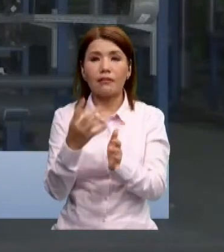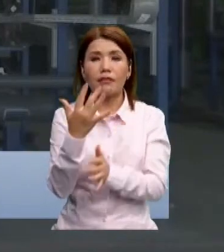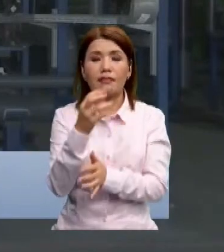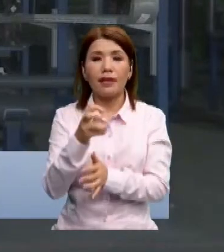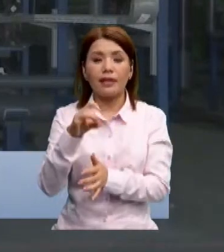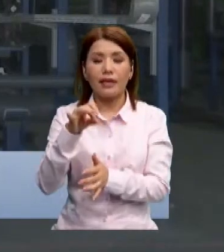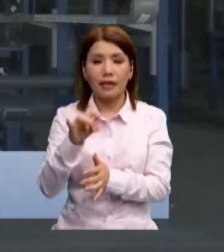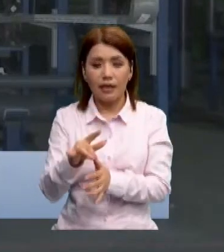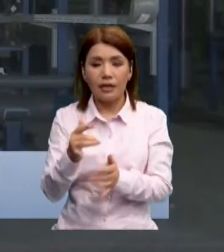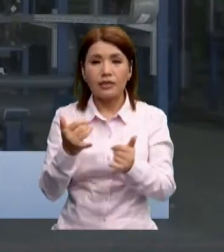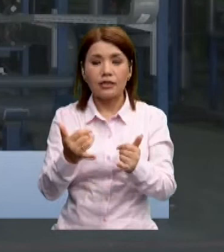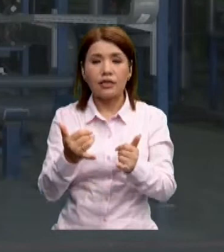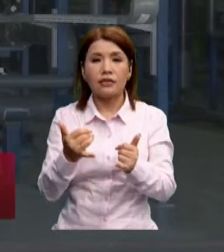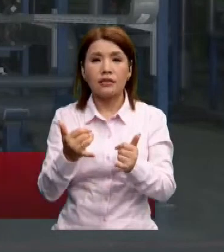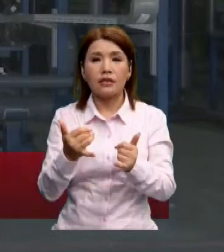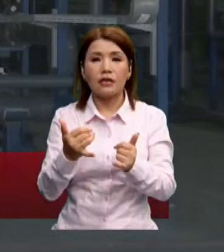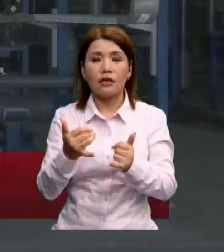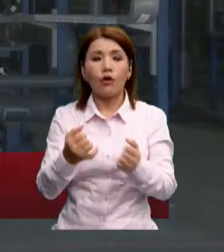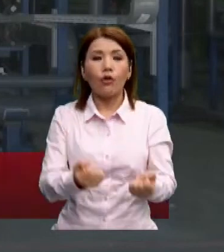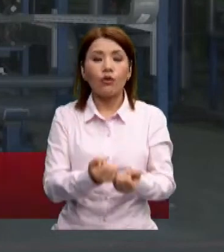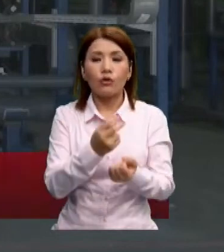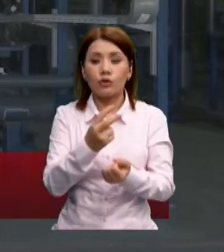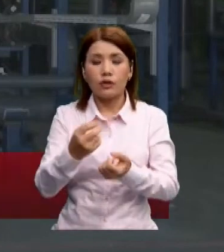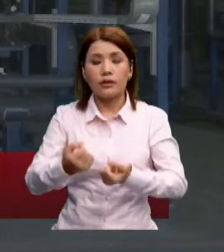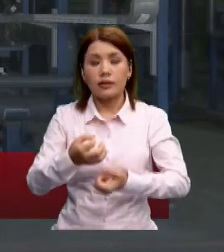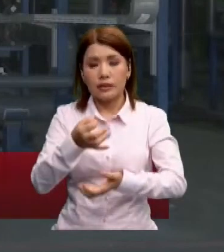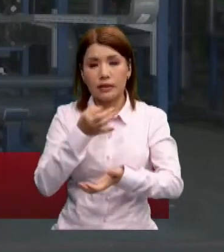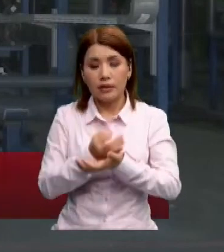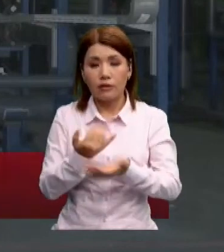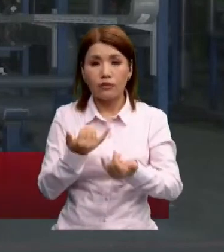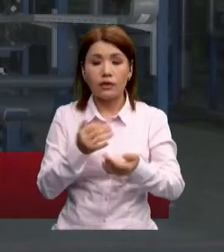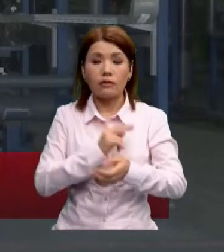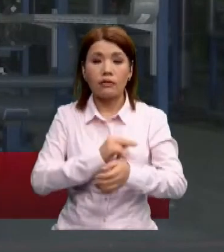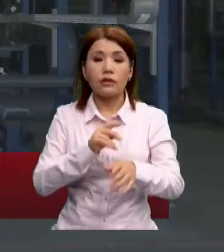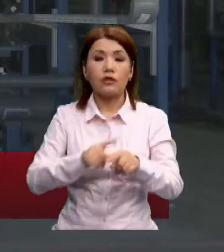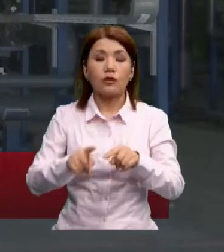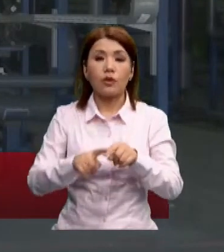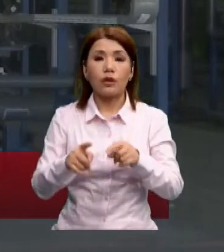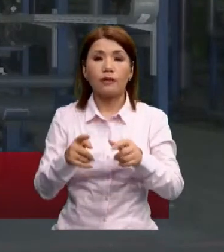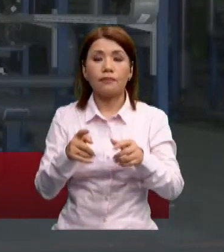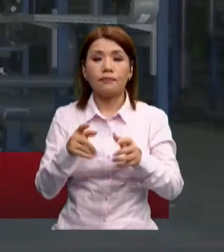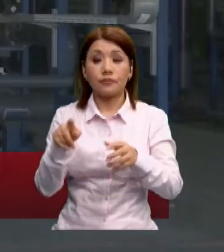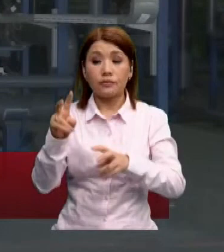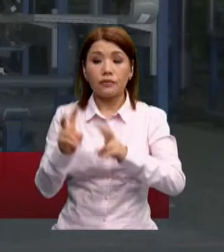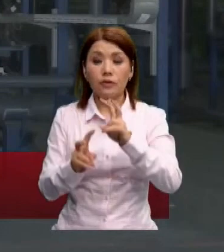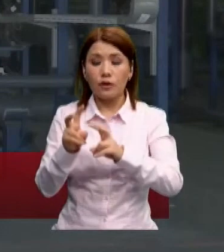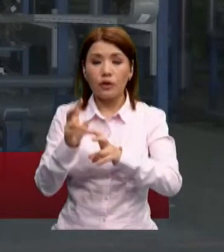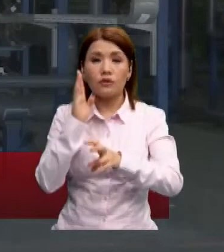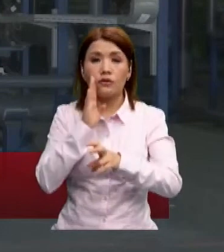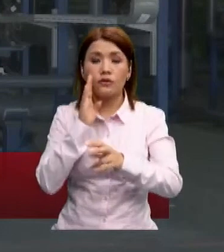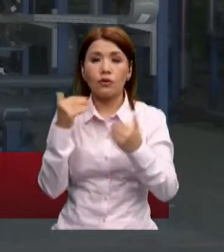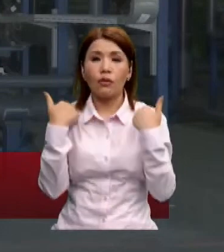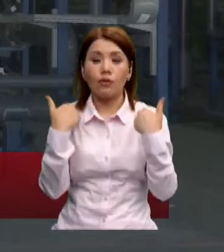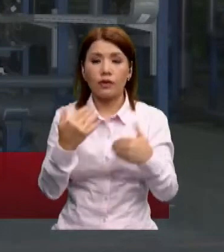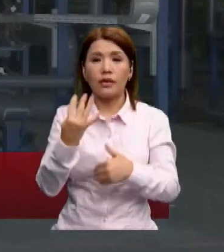бөлуге жаңа осы мәселені қолдау көрсететінін айтты. Жалпы жұмыстарымыз осылай, амансақ болса, осы зауытымыздың су қуаты 40